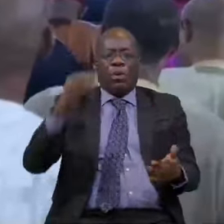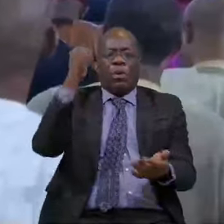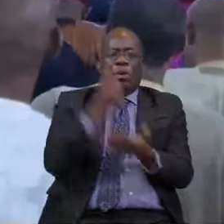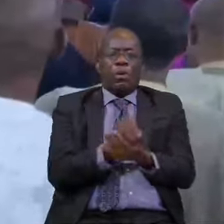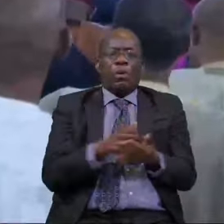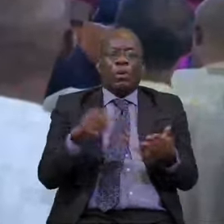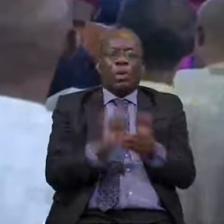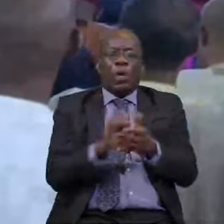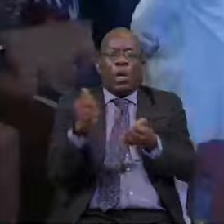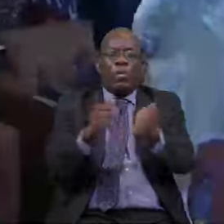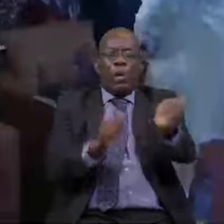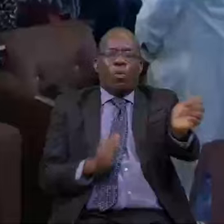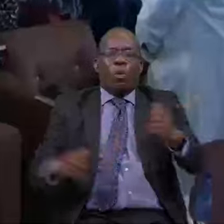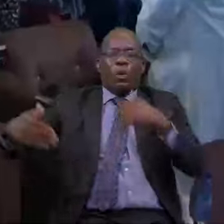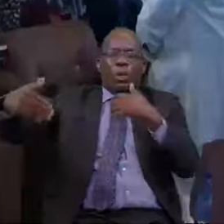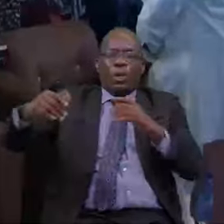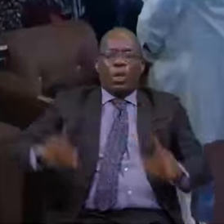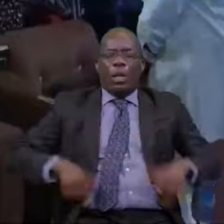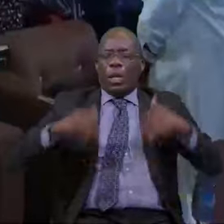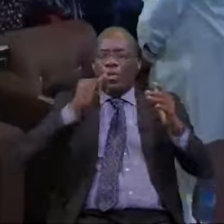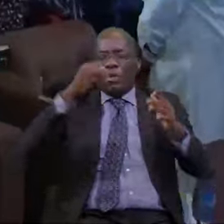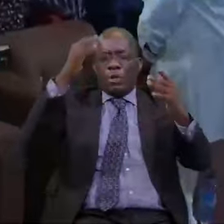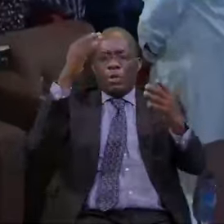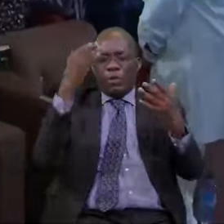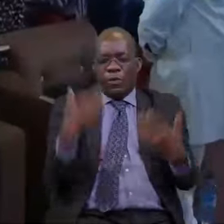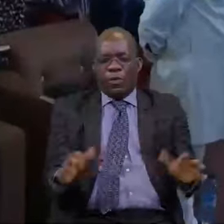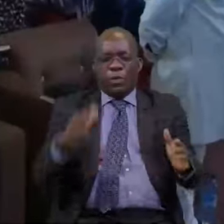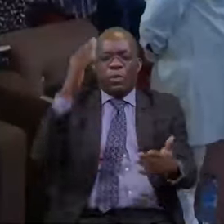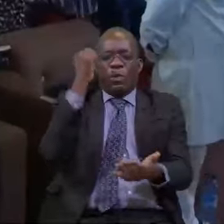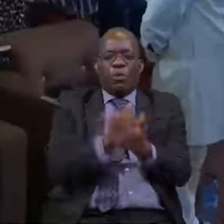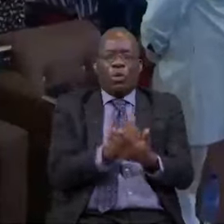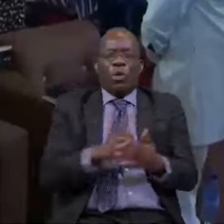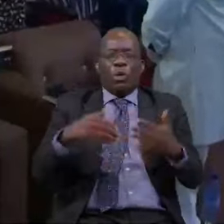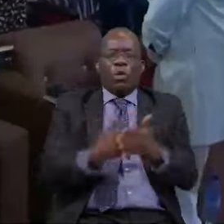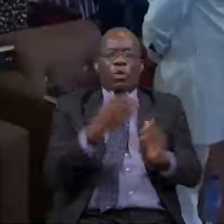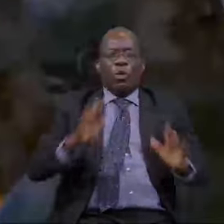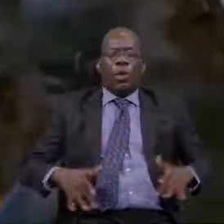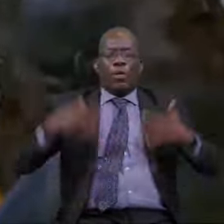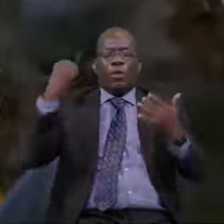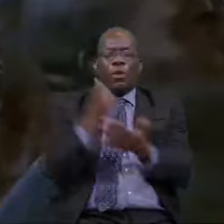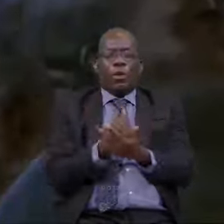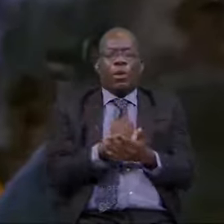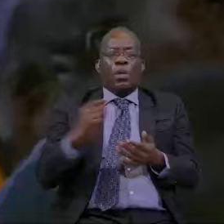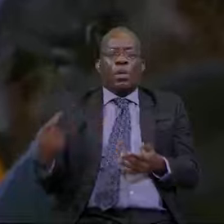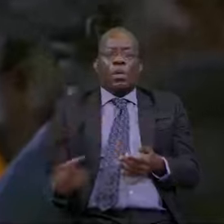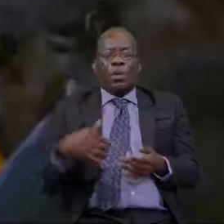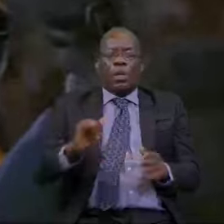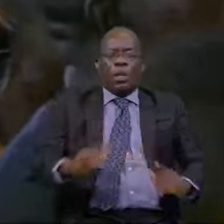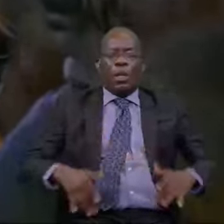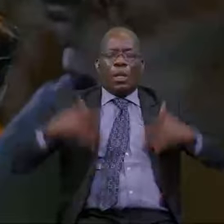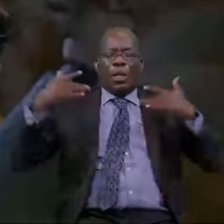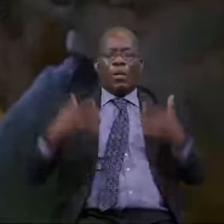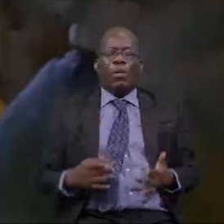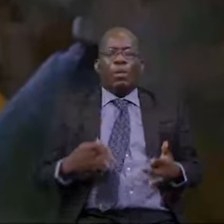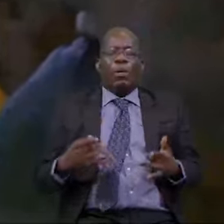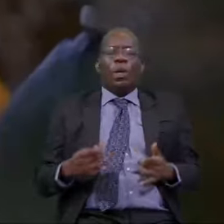Et cette vie de déclin est ôtée. Une nouvelle vie. La vie éternelle.